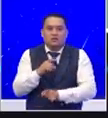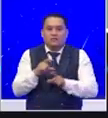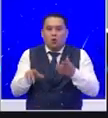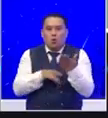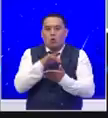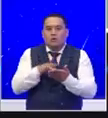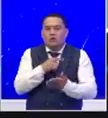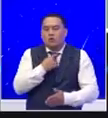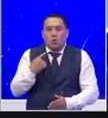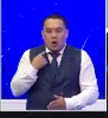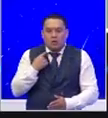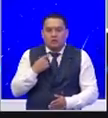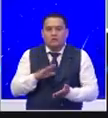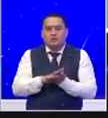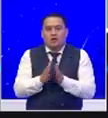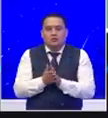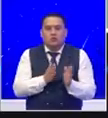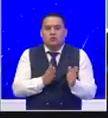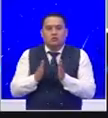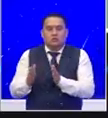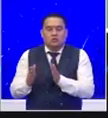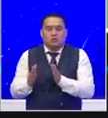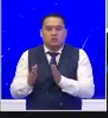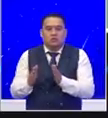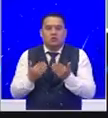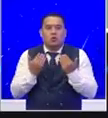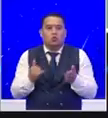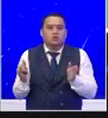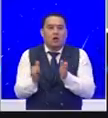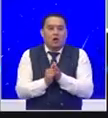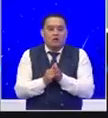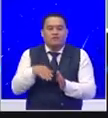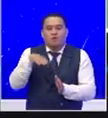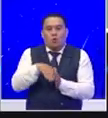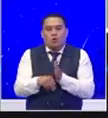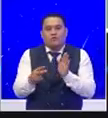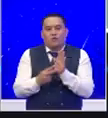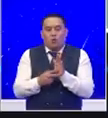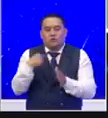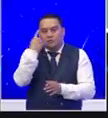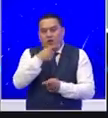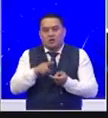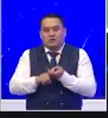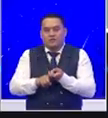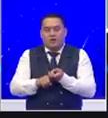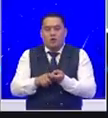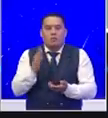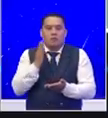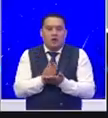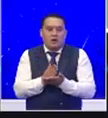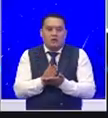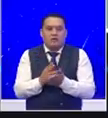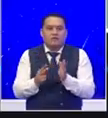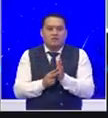городе Талдыкурган. Состояние стабильное. В данный момент установлен 8 контактных лиц, из них один прямой, 7